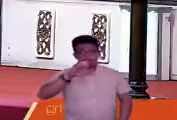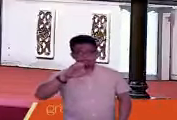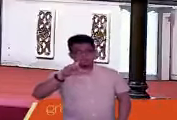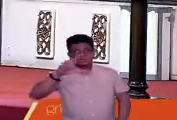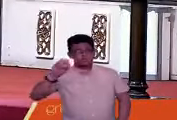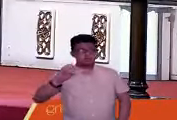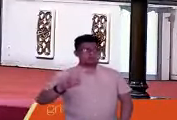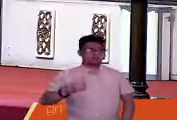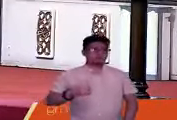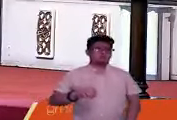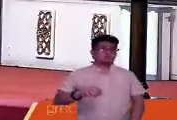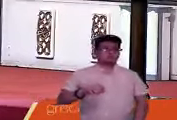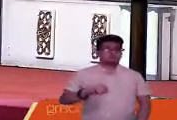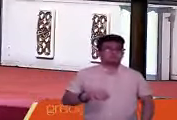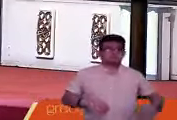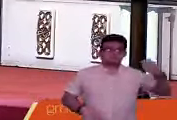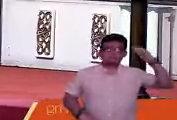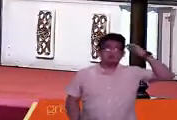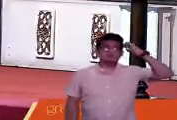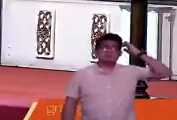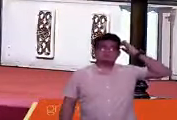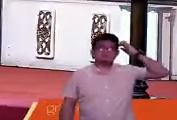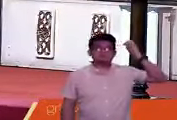Wa man makasabot, mga kaigsunan.